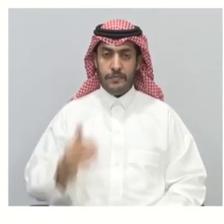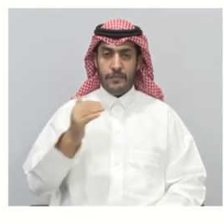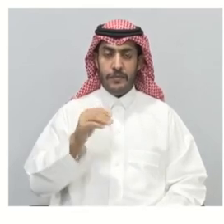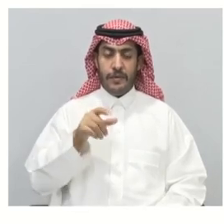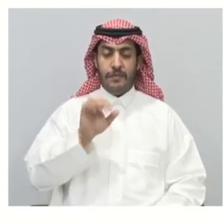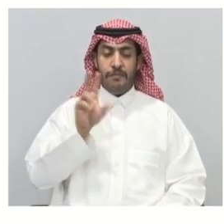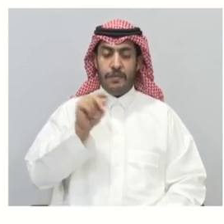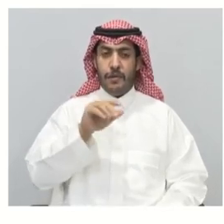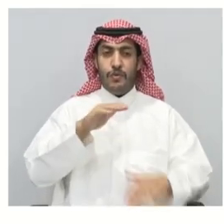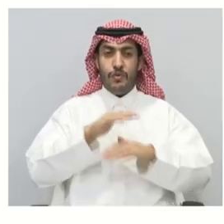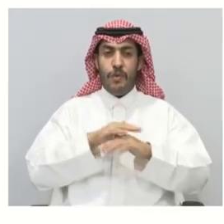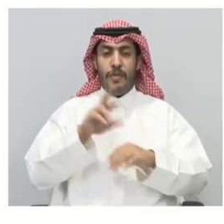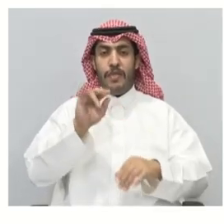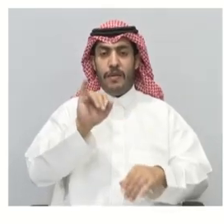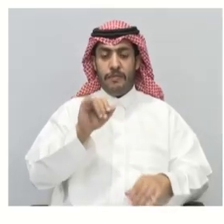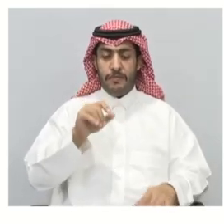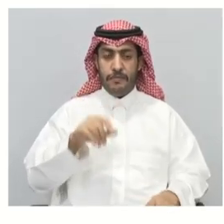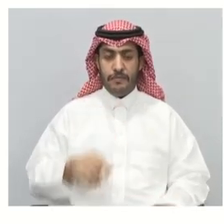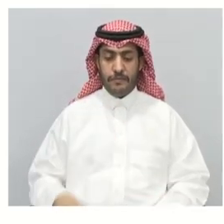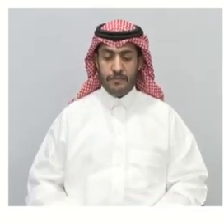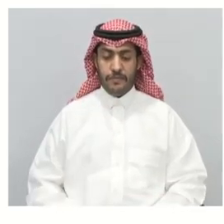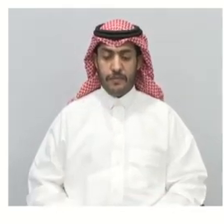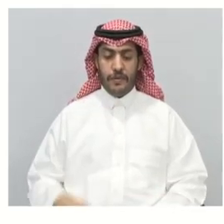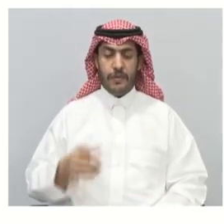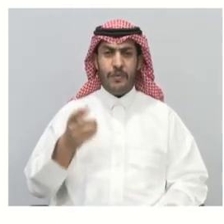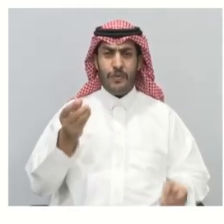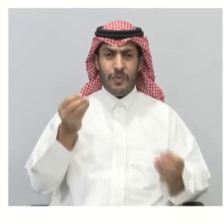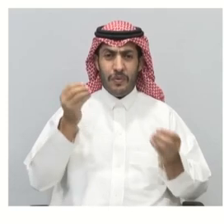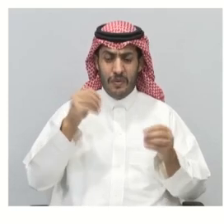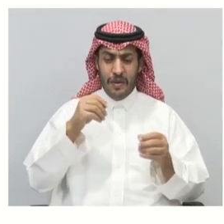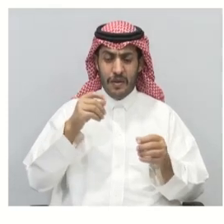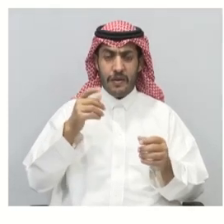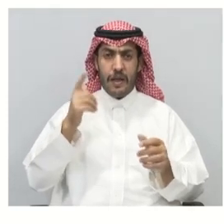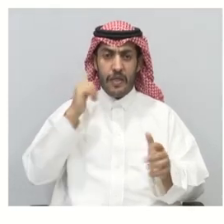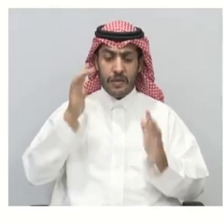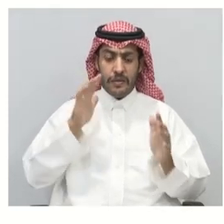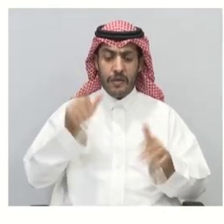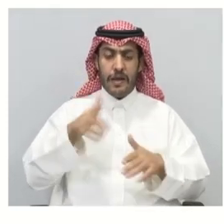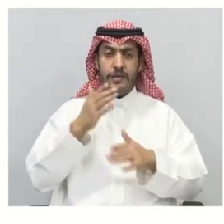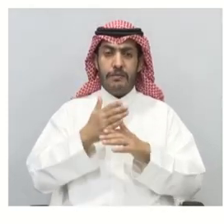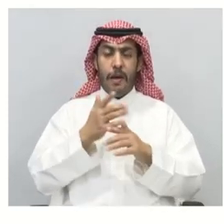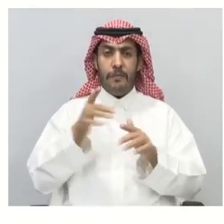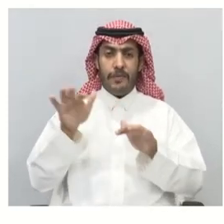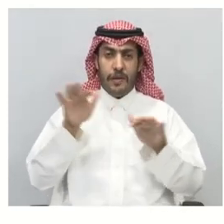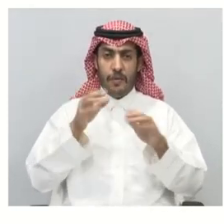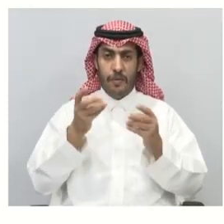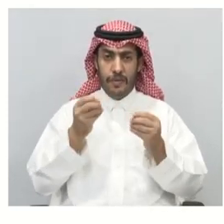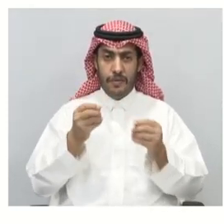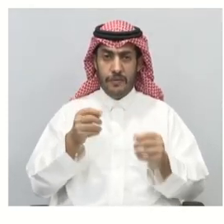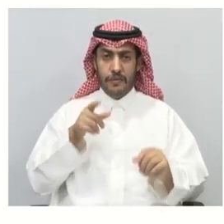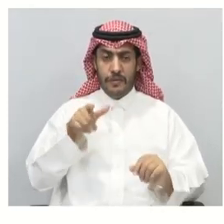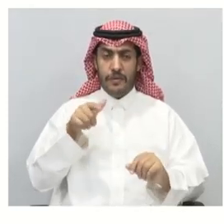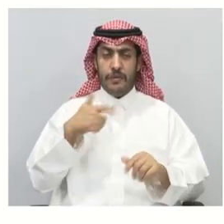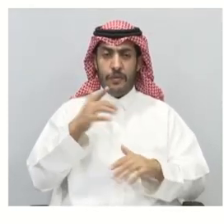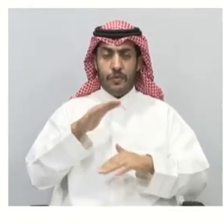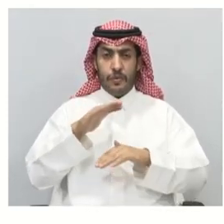بئسه ازدحام الفضاء بالاقمار طيب كذلك يعد الضجيج سببا من اسباب التلوث ايضا